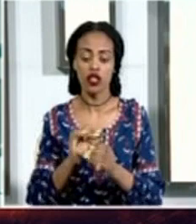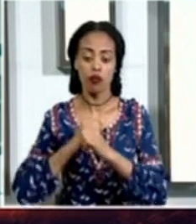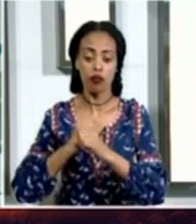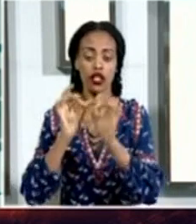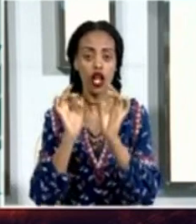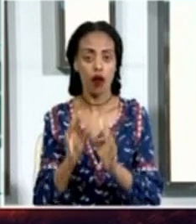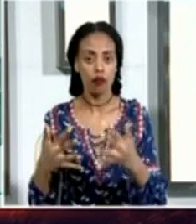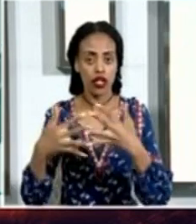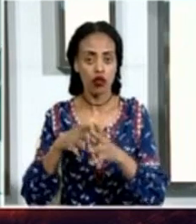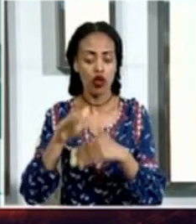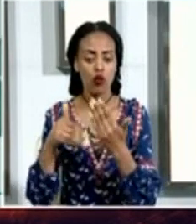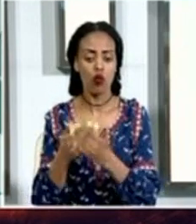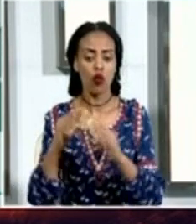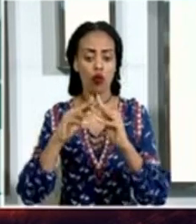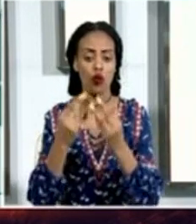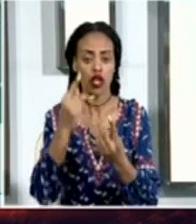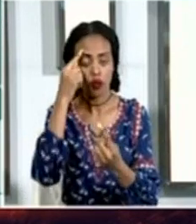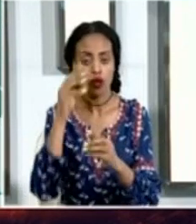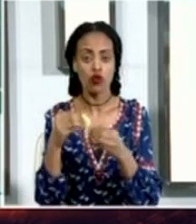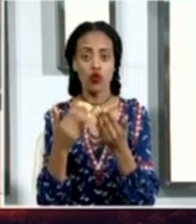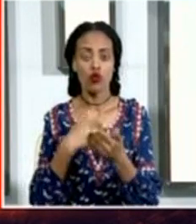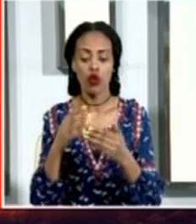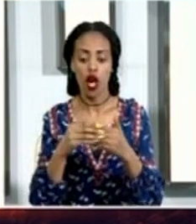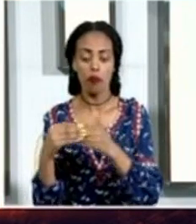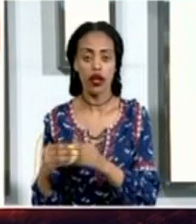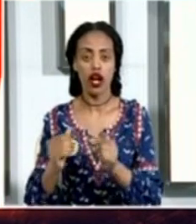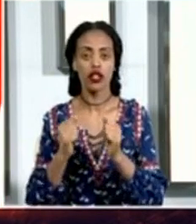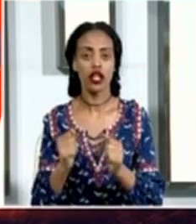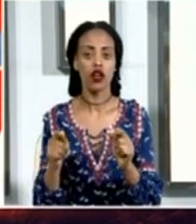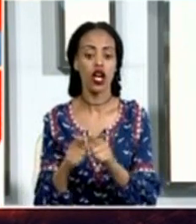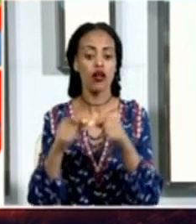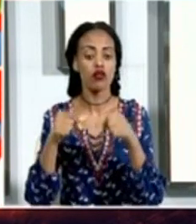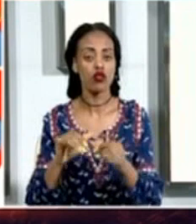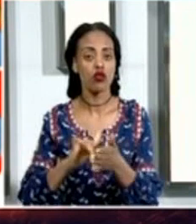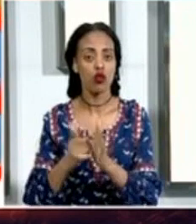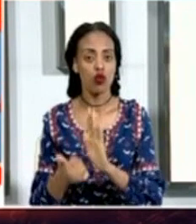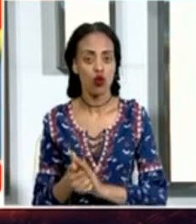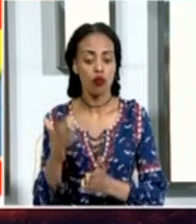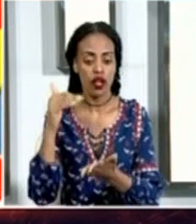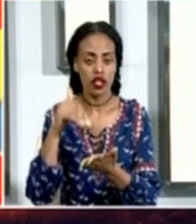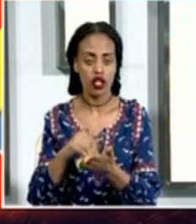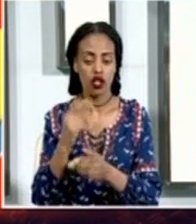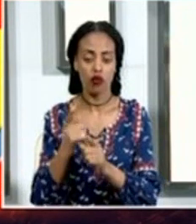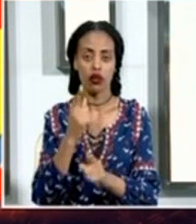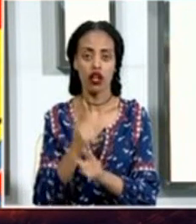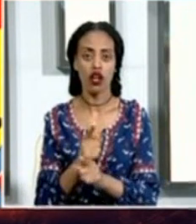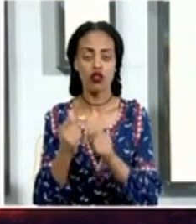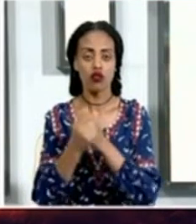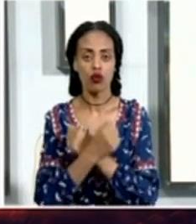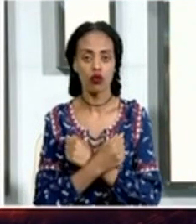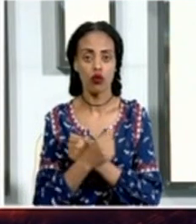በጣ ሓዊስካ ኣብ ኩሎም ዓውደ ግንባራት ዝህቦ ዘሎ መራርሓ ኣጠናኺሩ ከም ዝቕፅለሉ ድማ ደጊሙ ከረጋግጽ